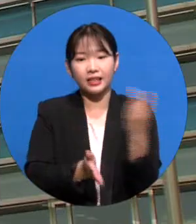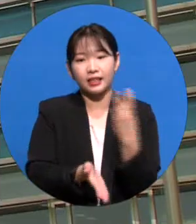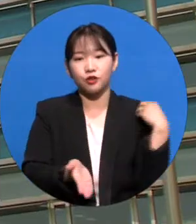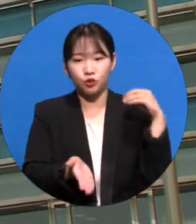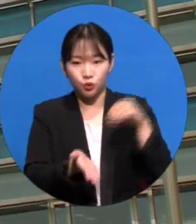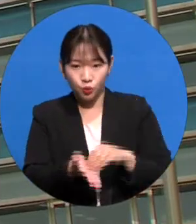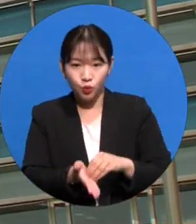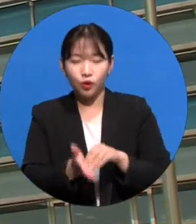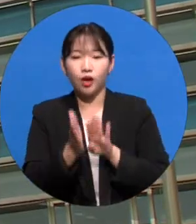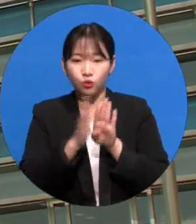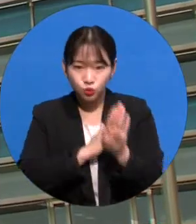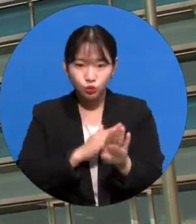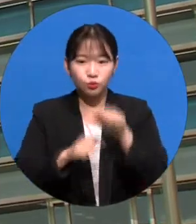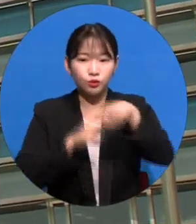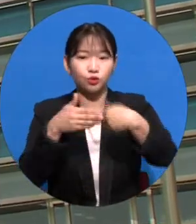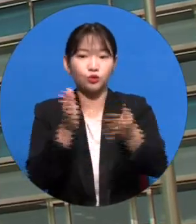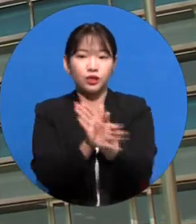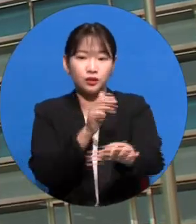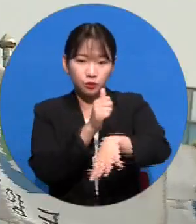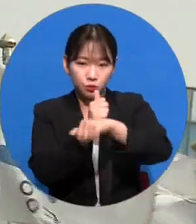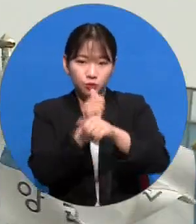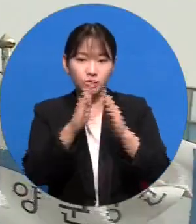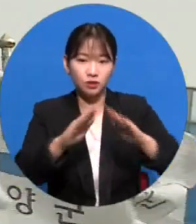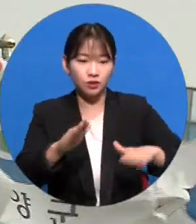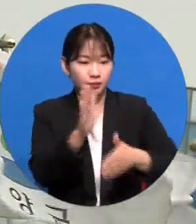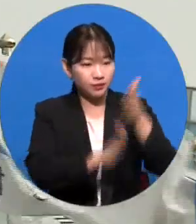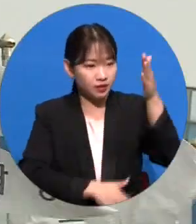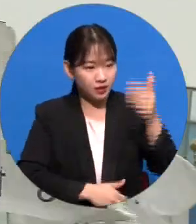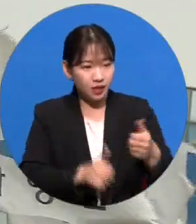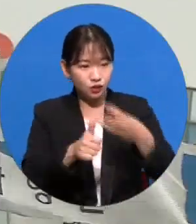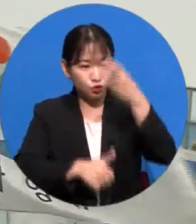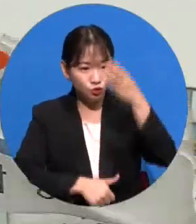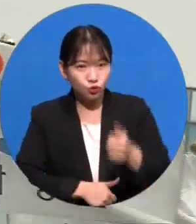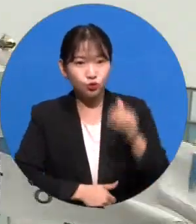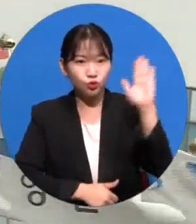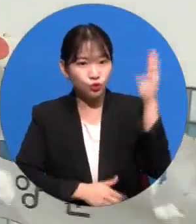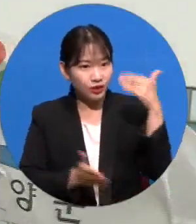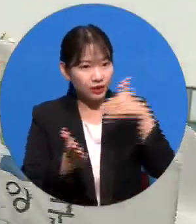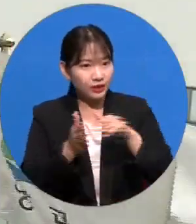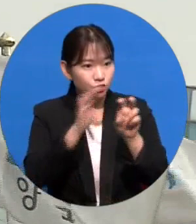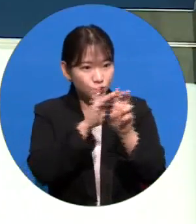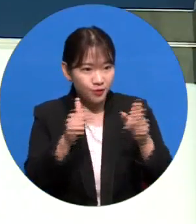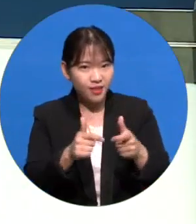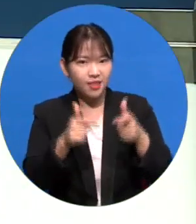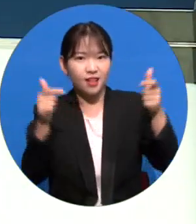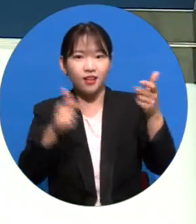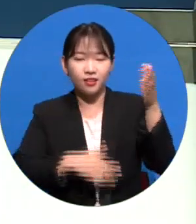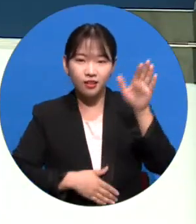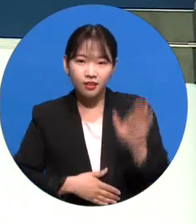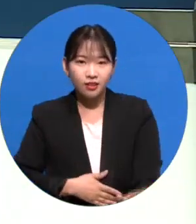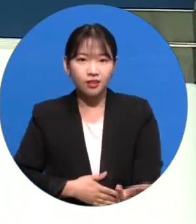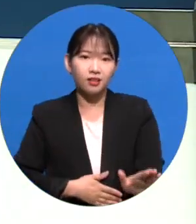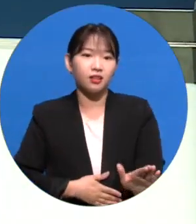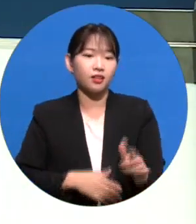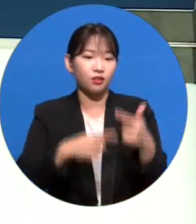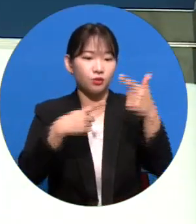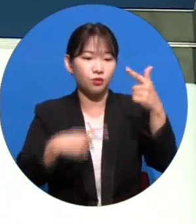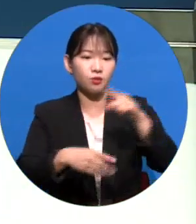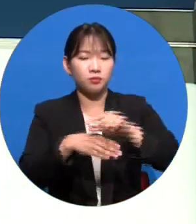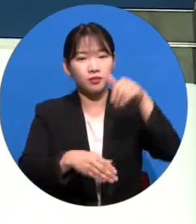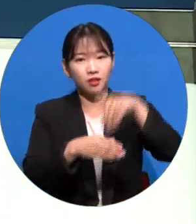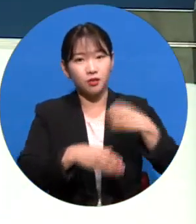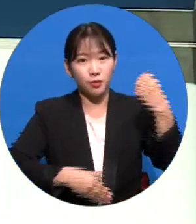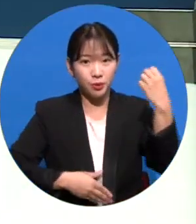거쳐 민주당 소속 전남의 시장 군수를 최근까지 20명으로 불렸지만 6.1